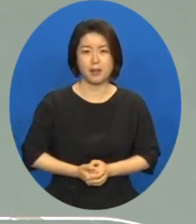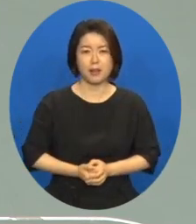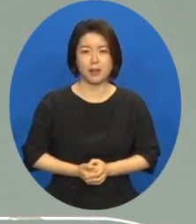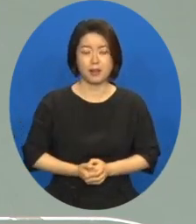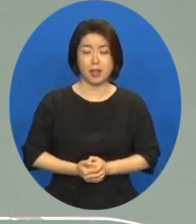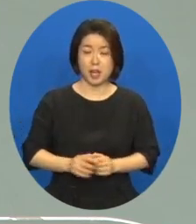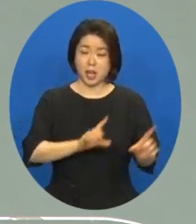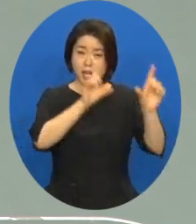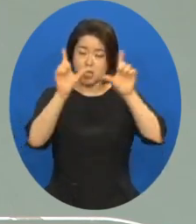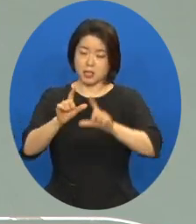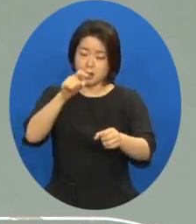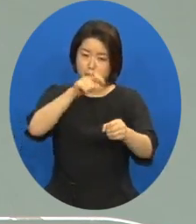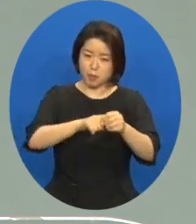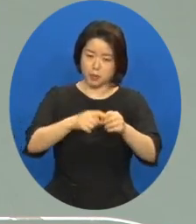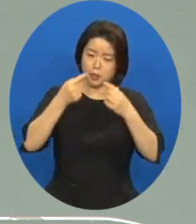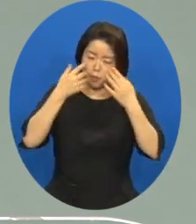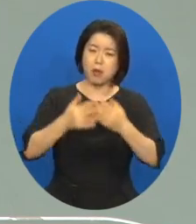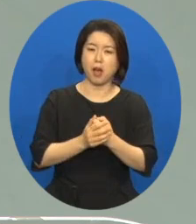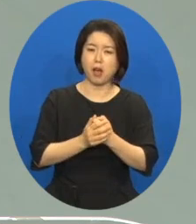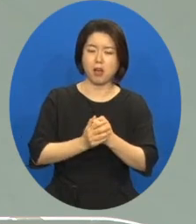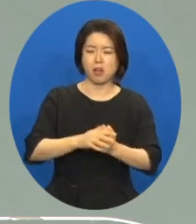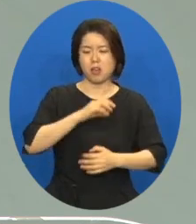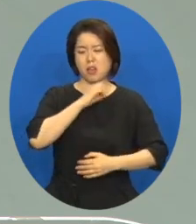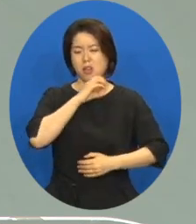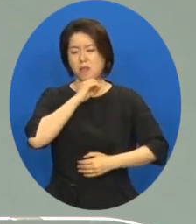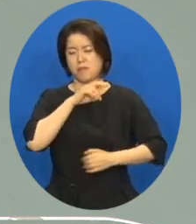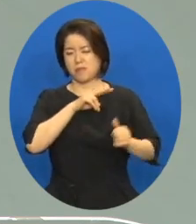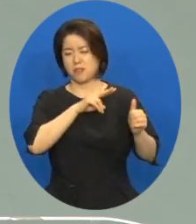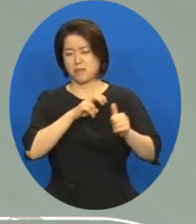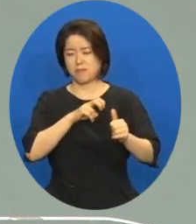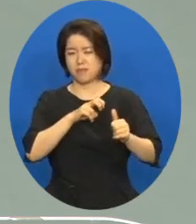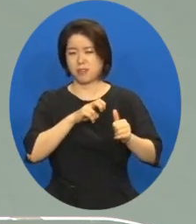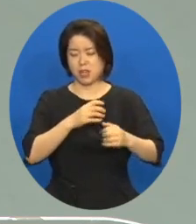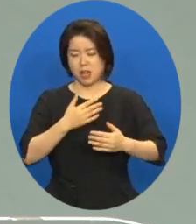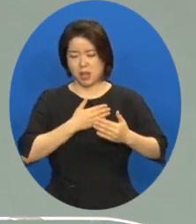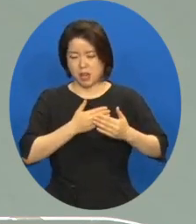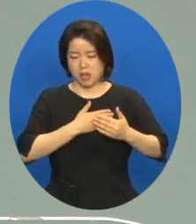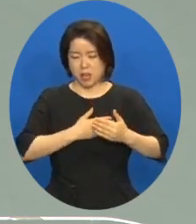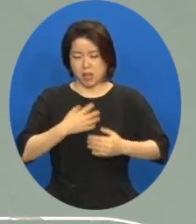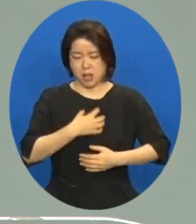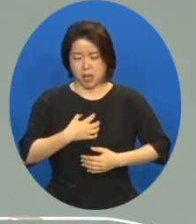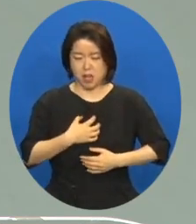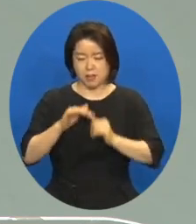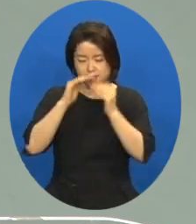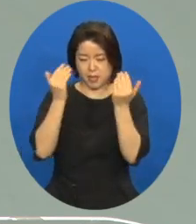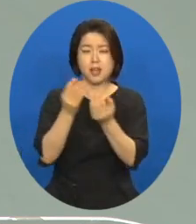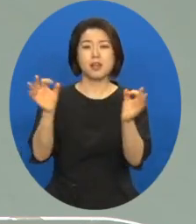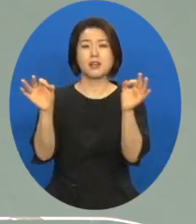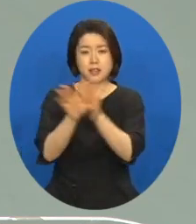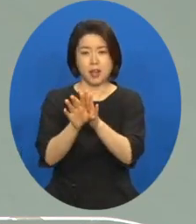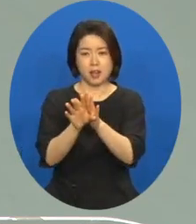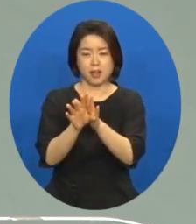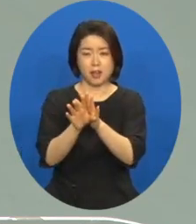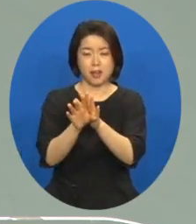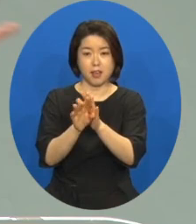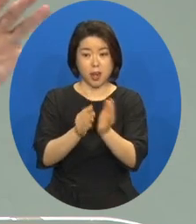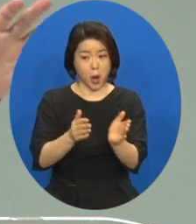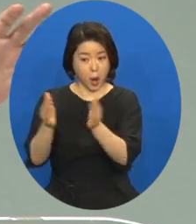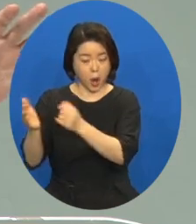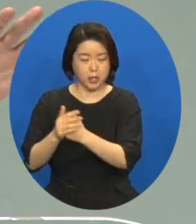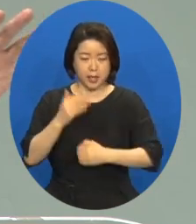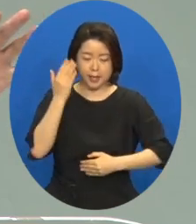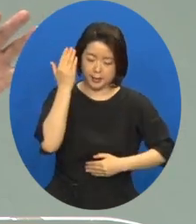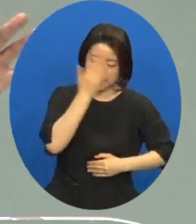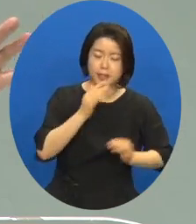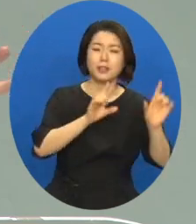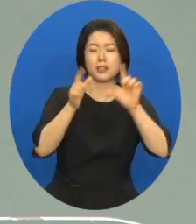분명해져요. 불평, 원망, 두려움, 염려 다 사라져요. 성결한 삶을 살고 싶어요. 죄짓고